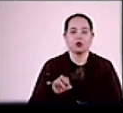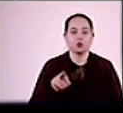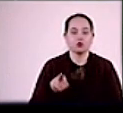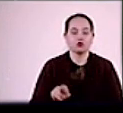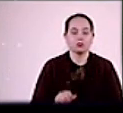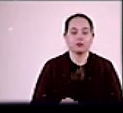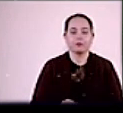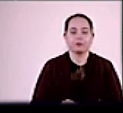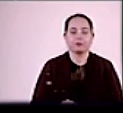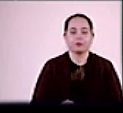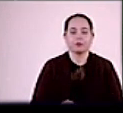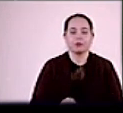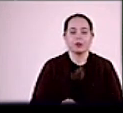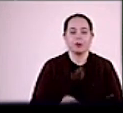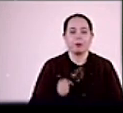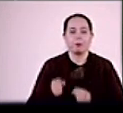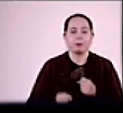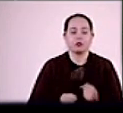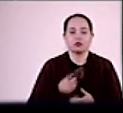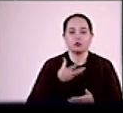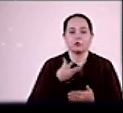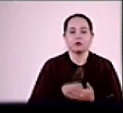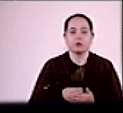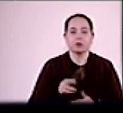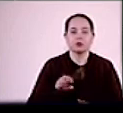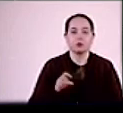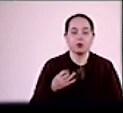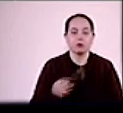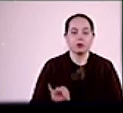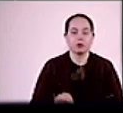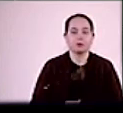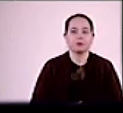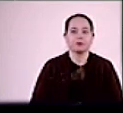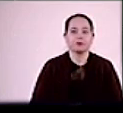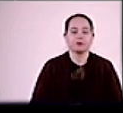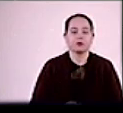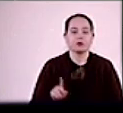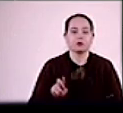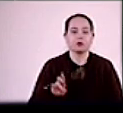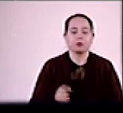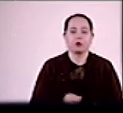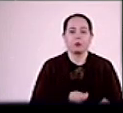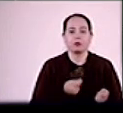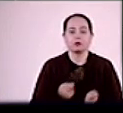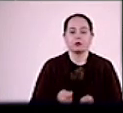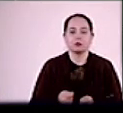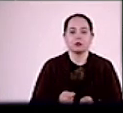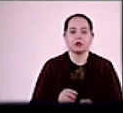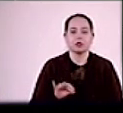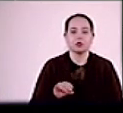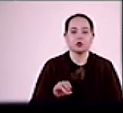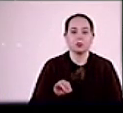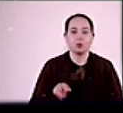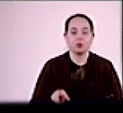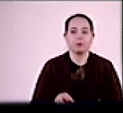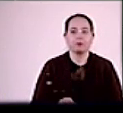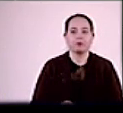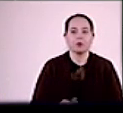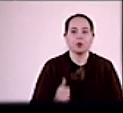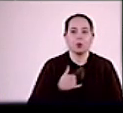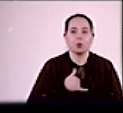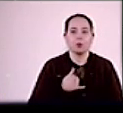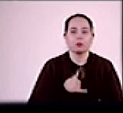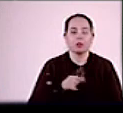нож. Бежит за своей торбой, чтобы принести изюм. «У